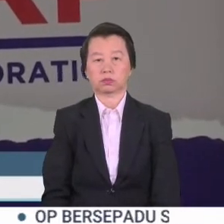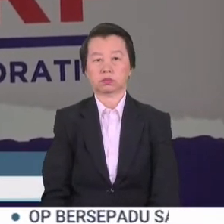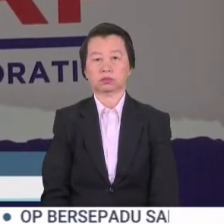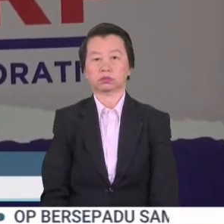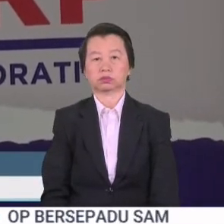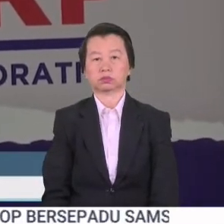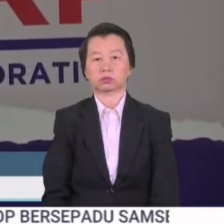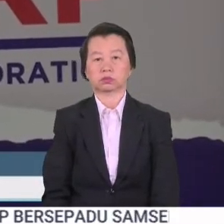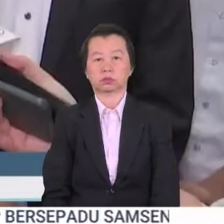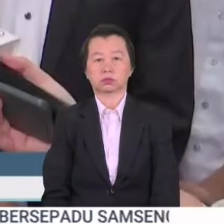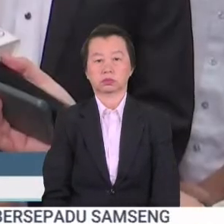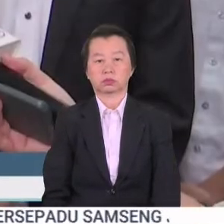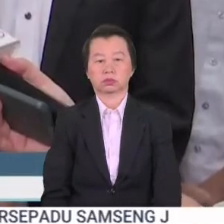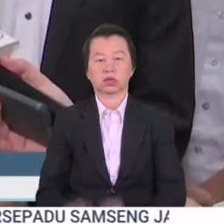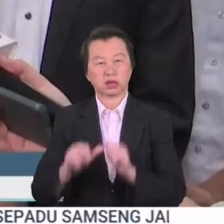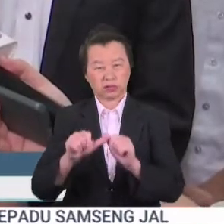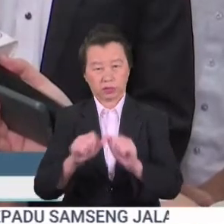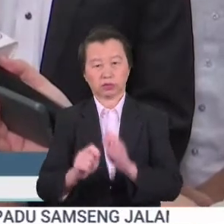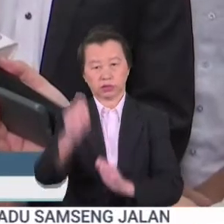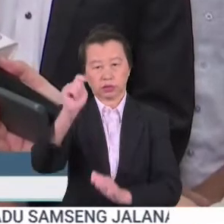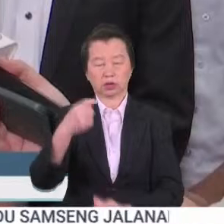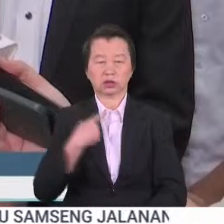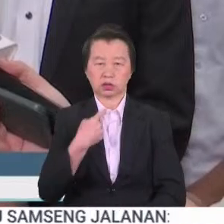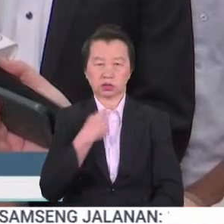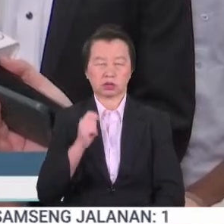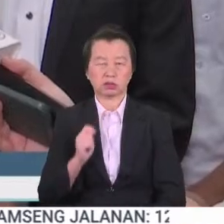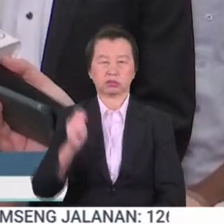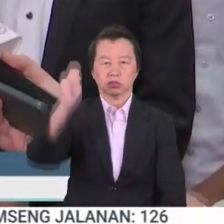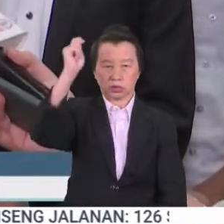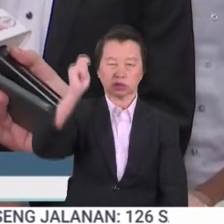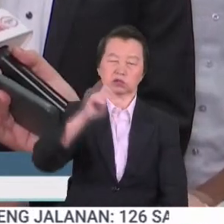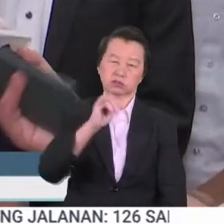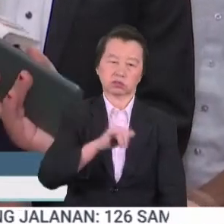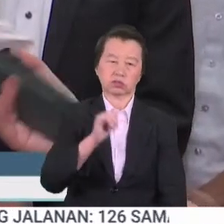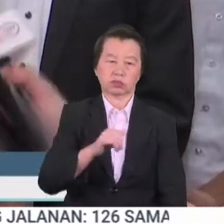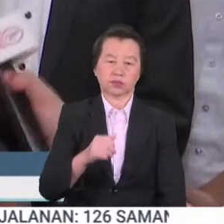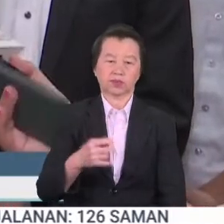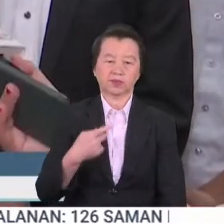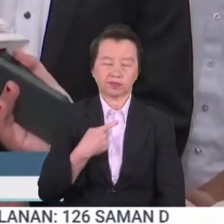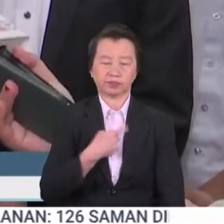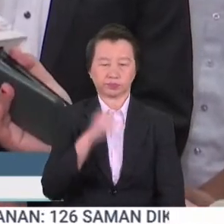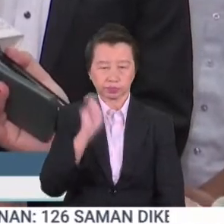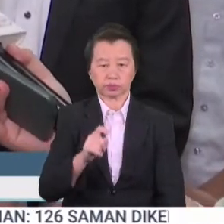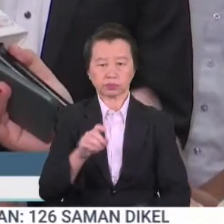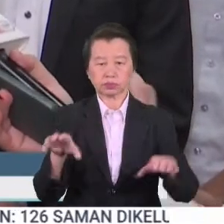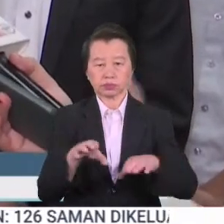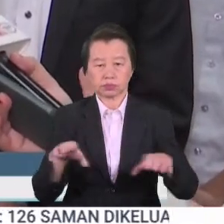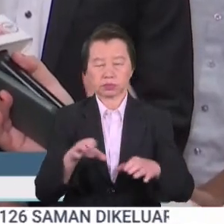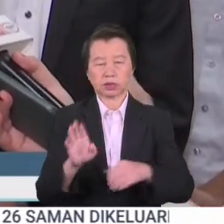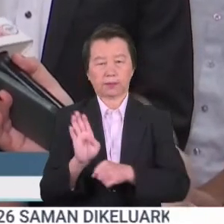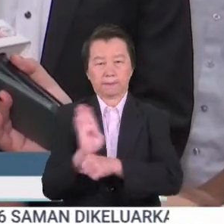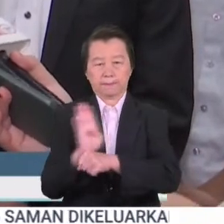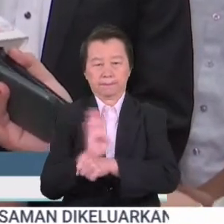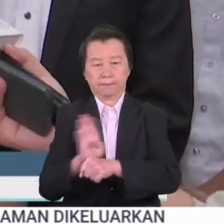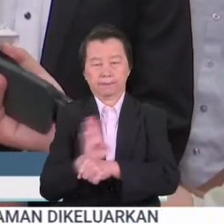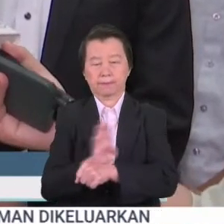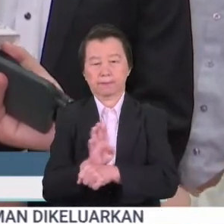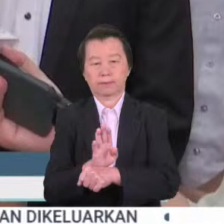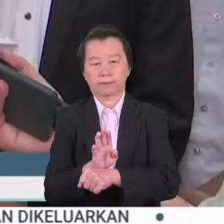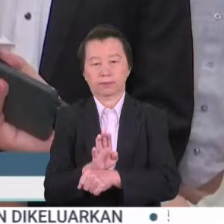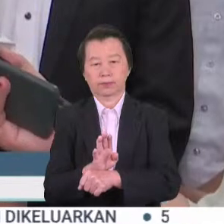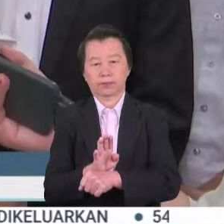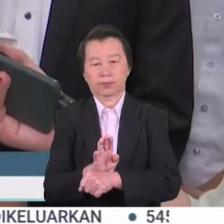covid-19 masih tinggi kita yang tertinggi jadi ini yang kita kena buat buisniness